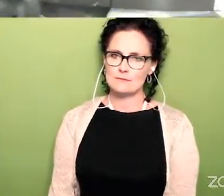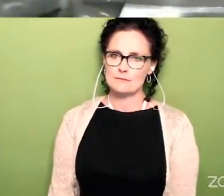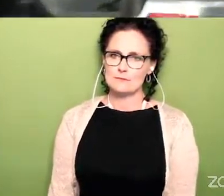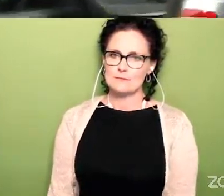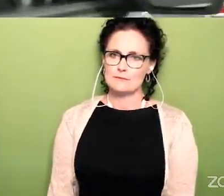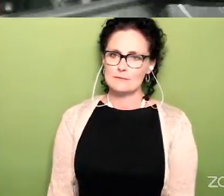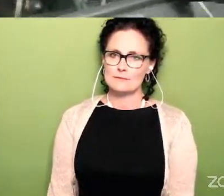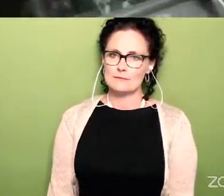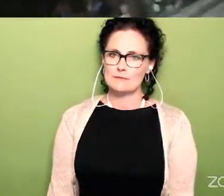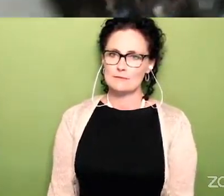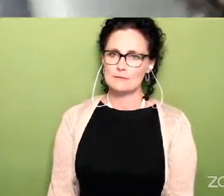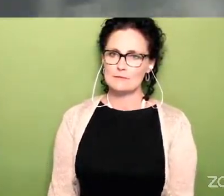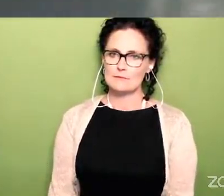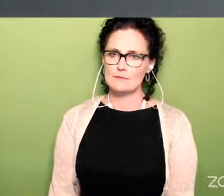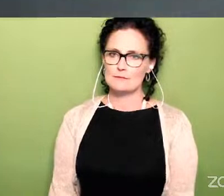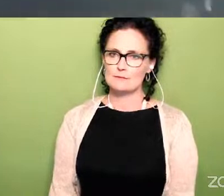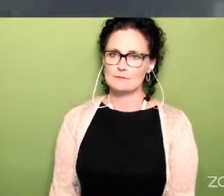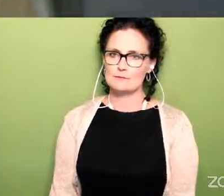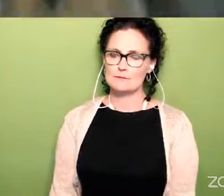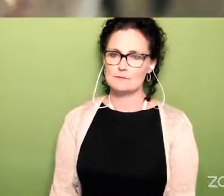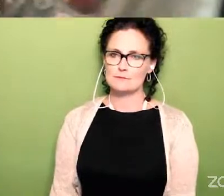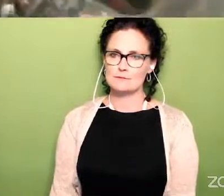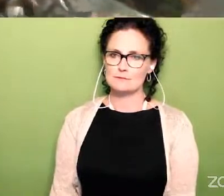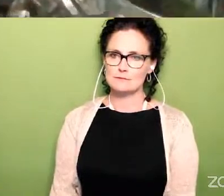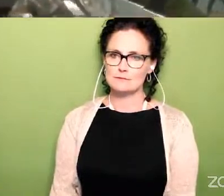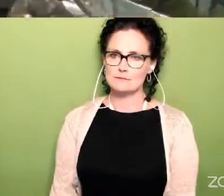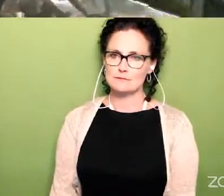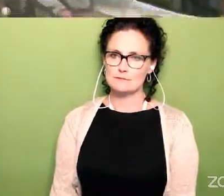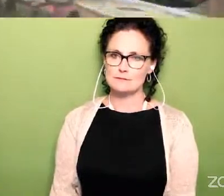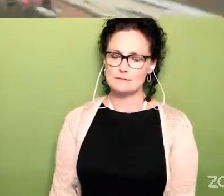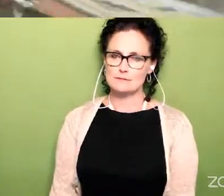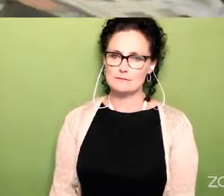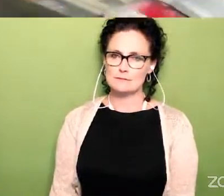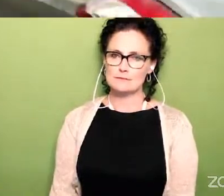ते एवें जूड़ा लोक